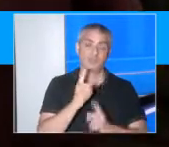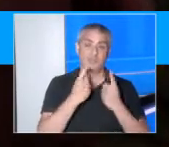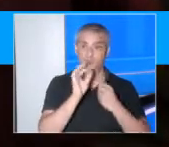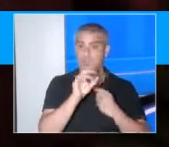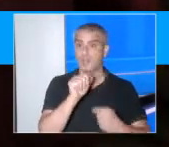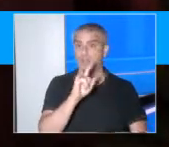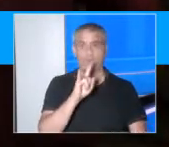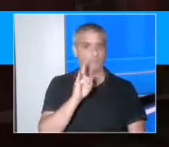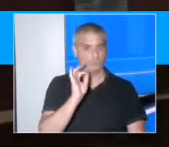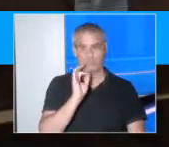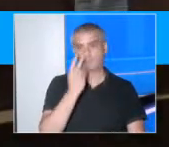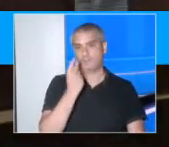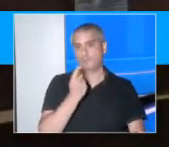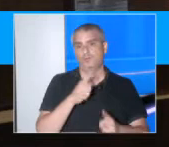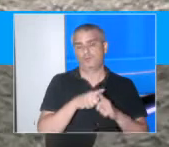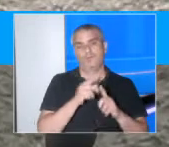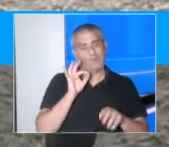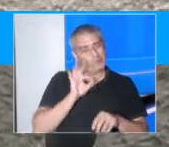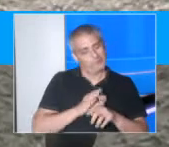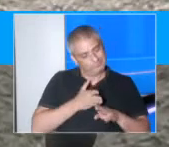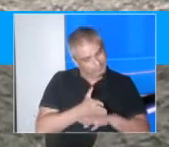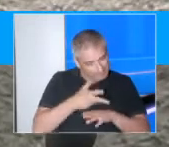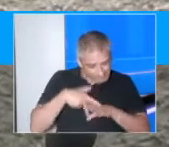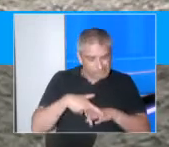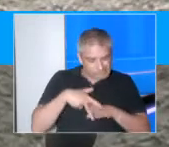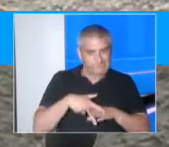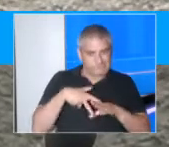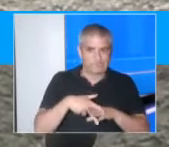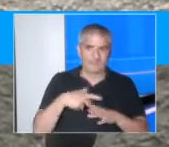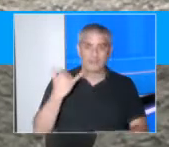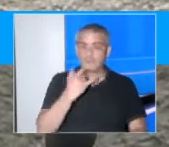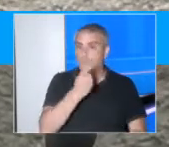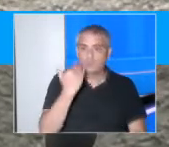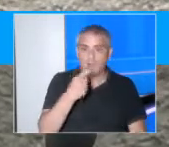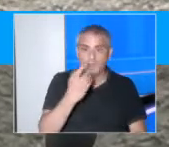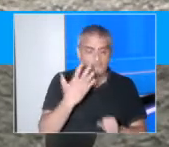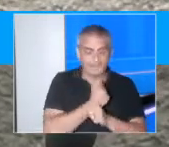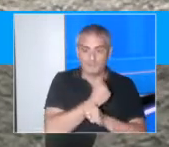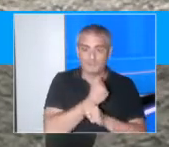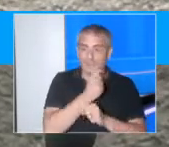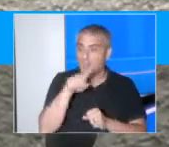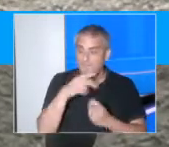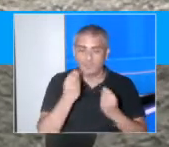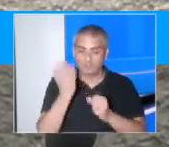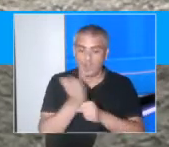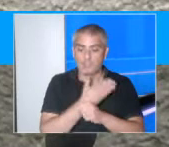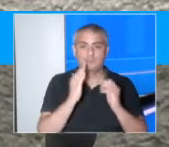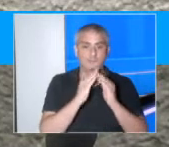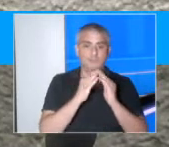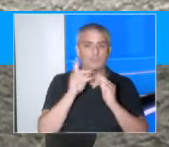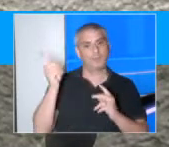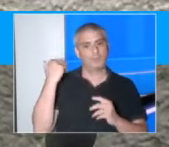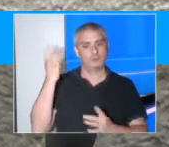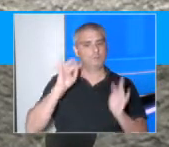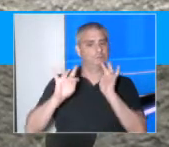של אלחרומי היה בהרבה מובנים כמו קוץ קבוע כזה, כי כל פעם שהוא היה מצליח לבטל איזו הריסת בתים, הם